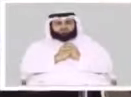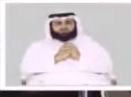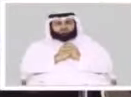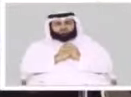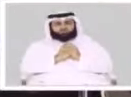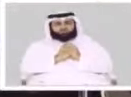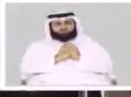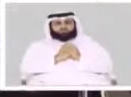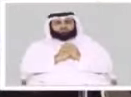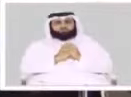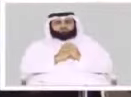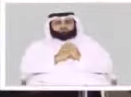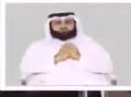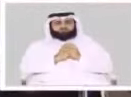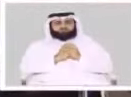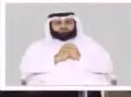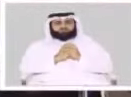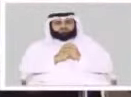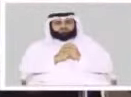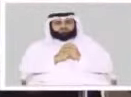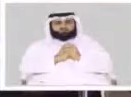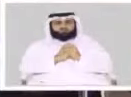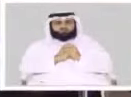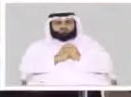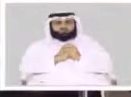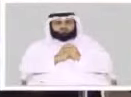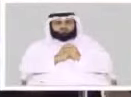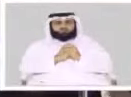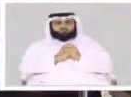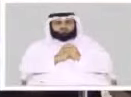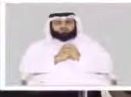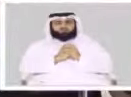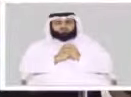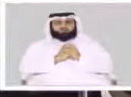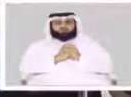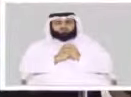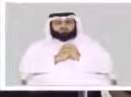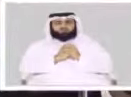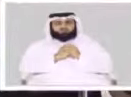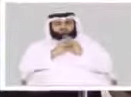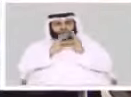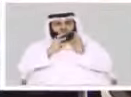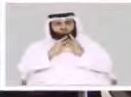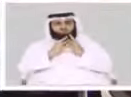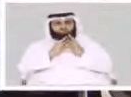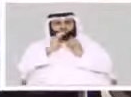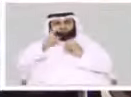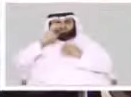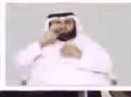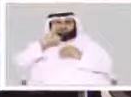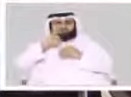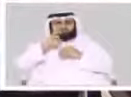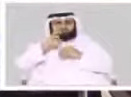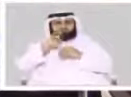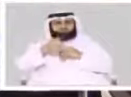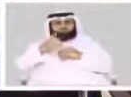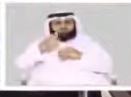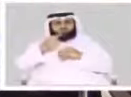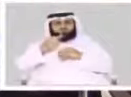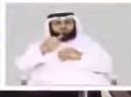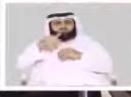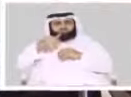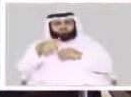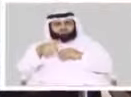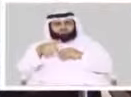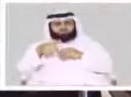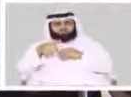الله عليه وعلى آله وصحبه أجمعين. اللهم صل وسلم. معظم الجزء السادس في الحقيقة لم يفت إلا